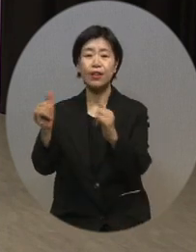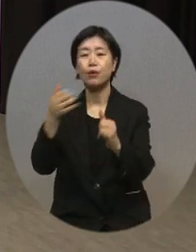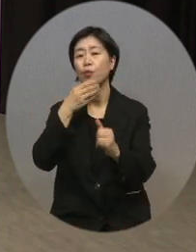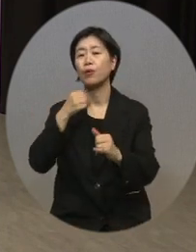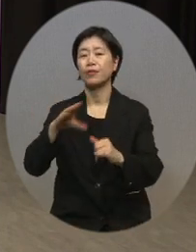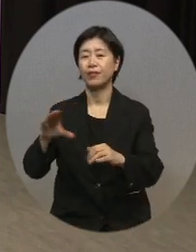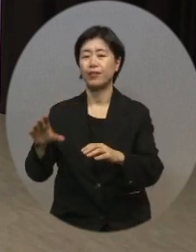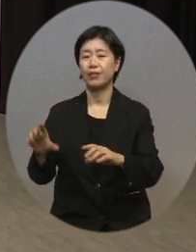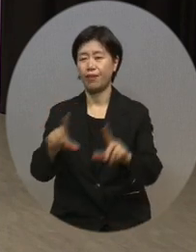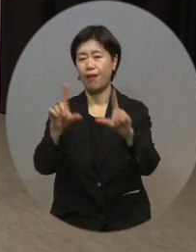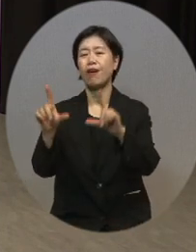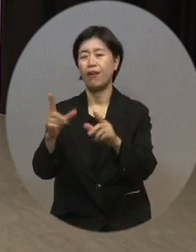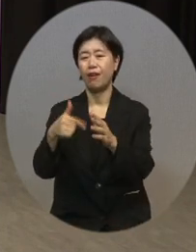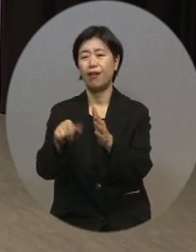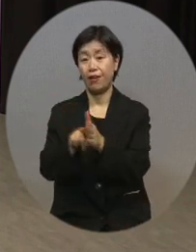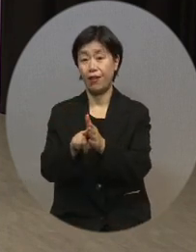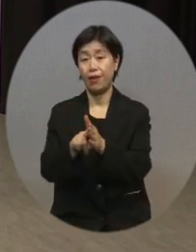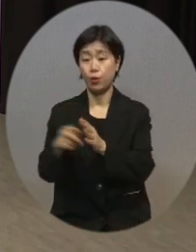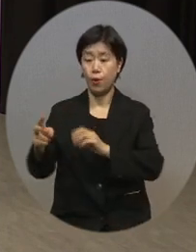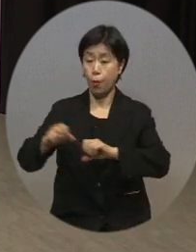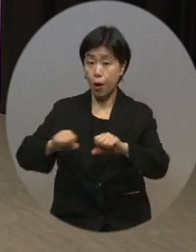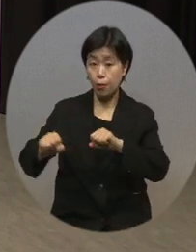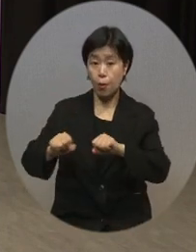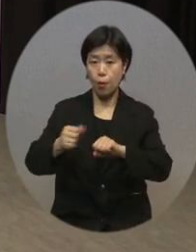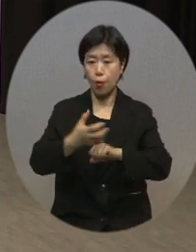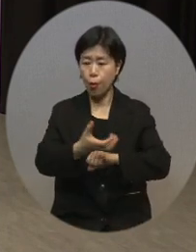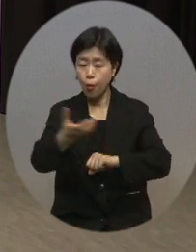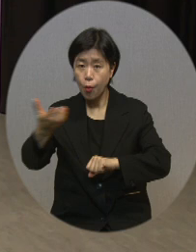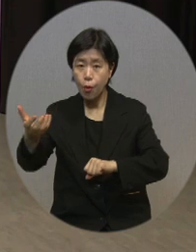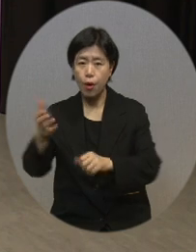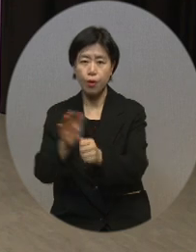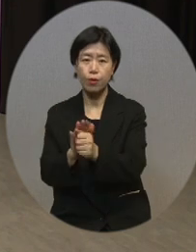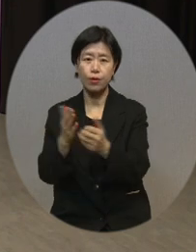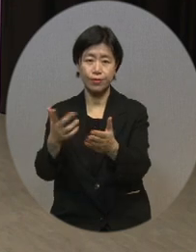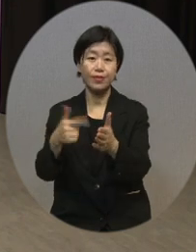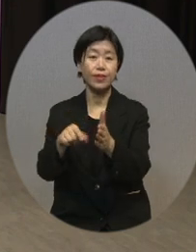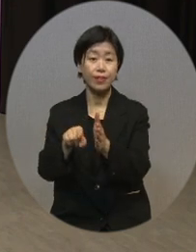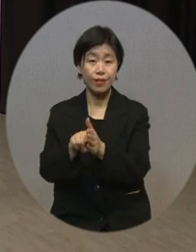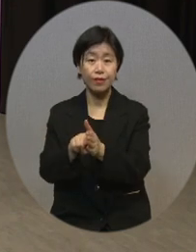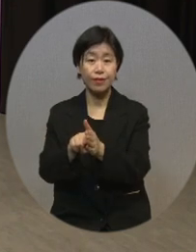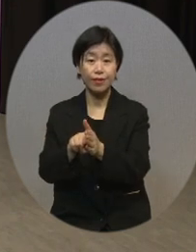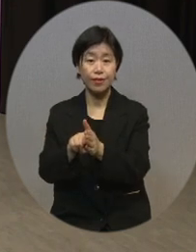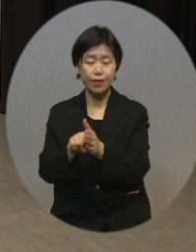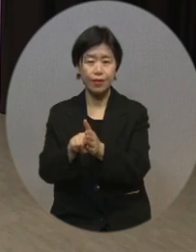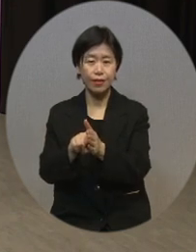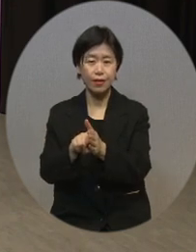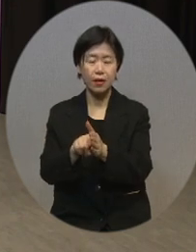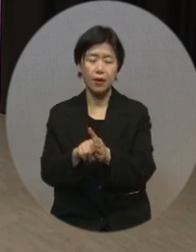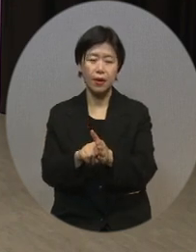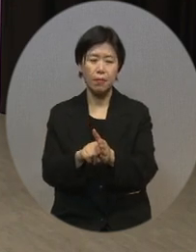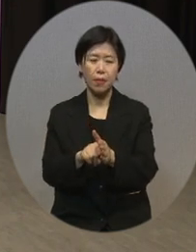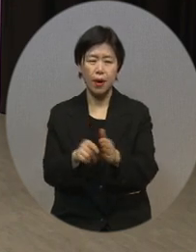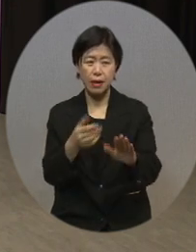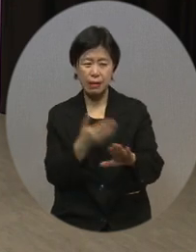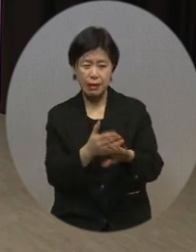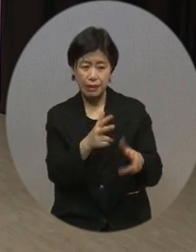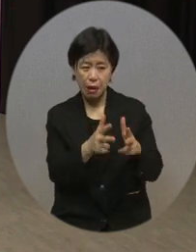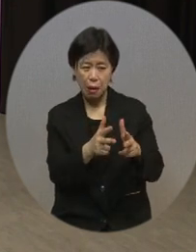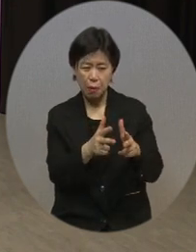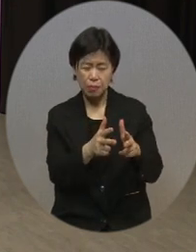위해서 보다 나은 또 활동력 보장을 위해서 그렇게 다른 부분을 좀 줄여서라도 그